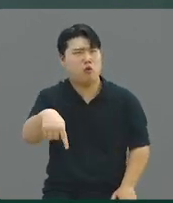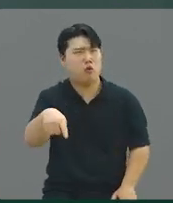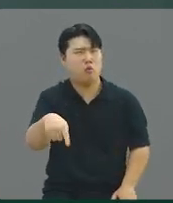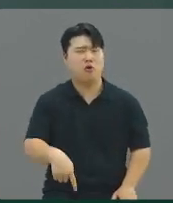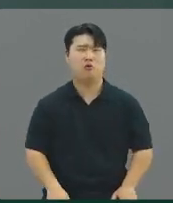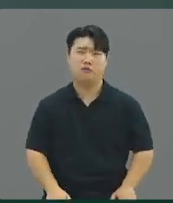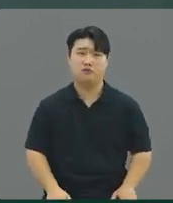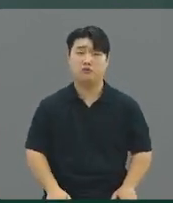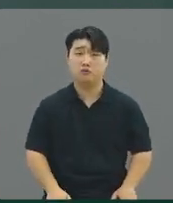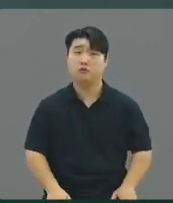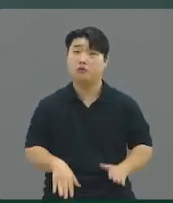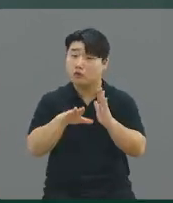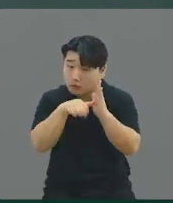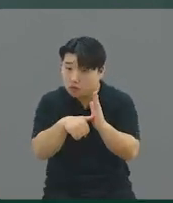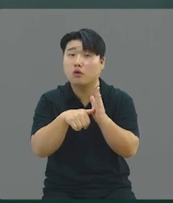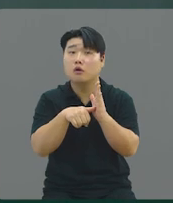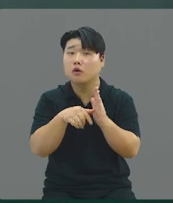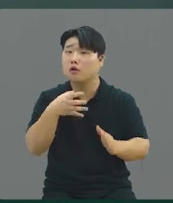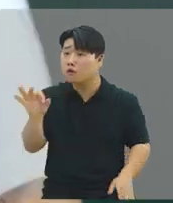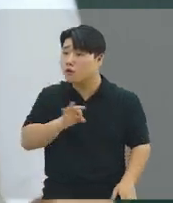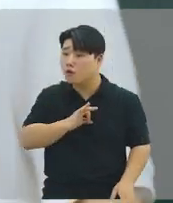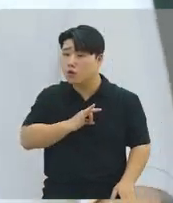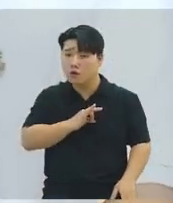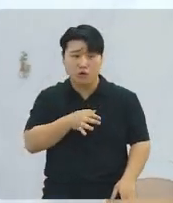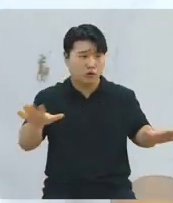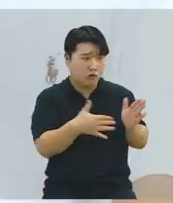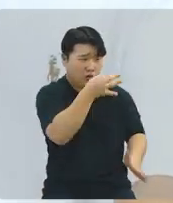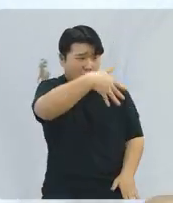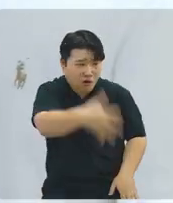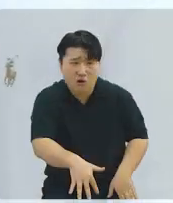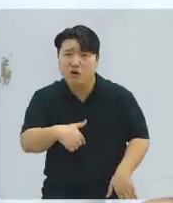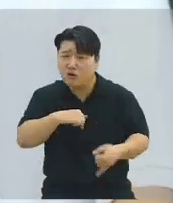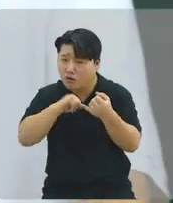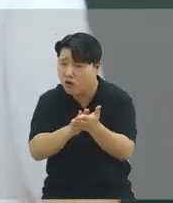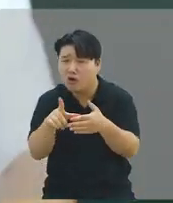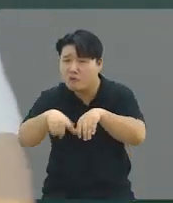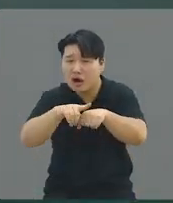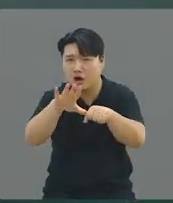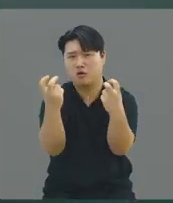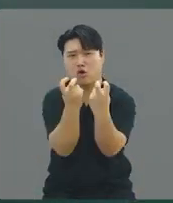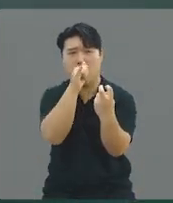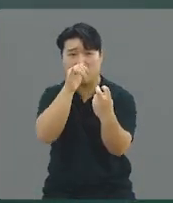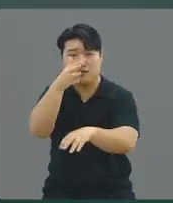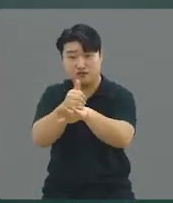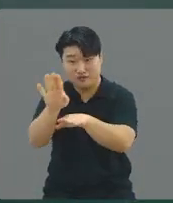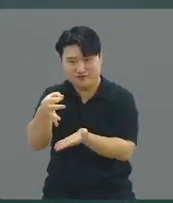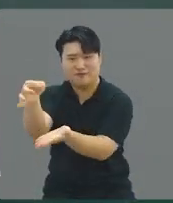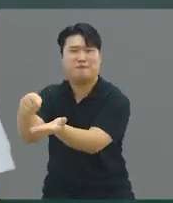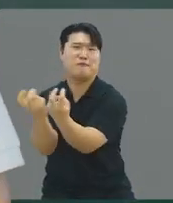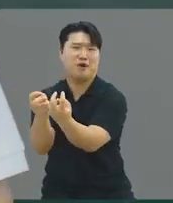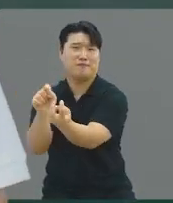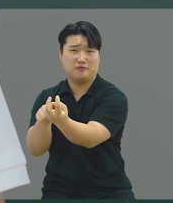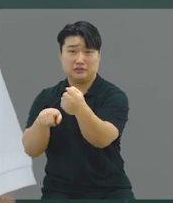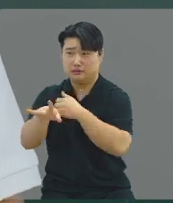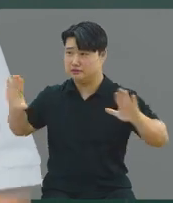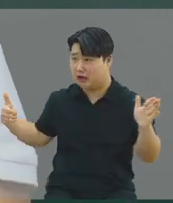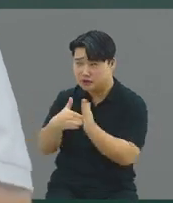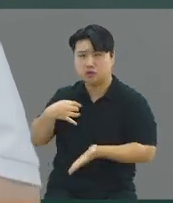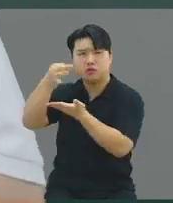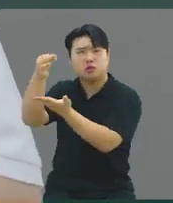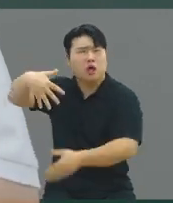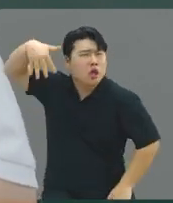수도 있어요. 그럴 때 활용하는 게 바로 이 추후 납부 제도입니다. 안 냈거나 아니면 못